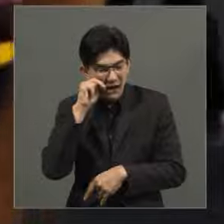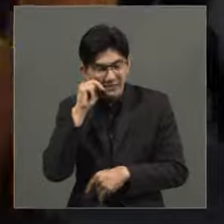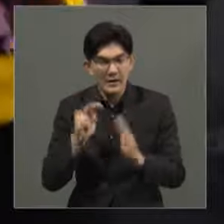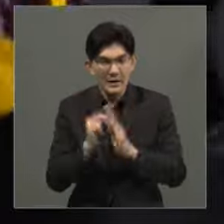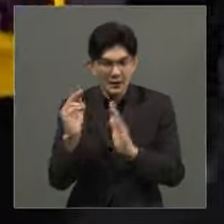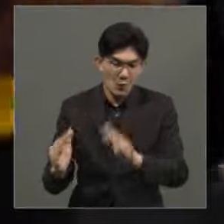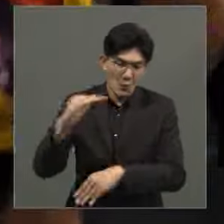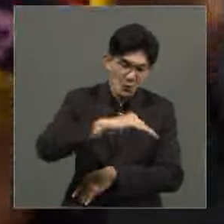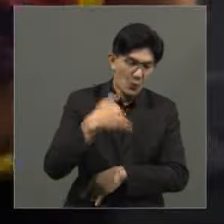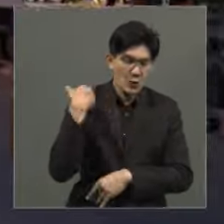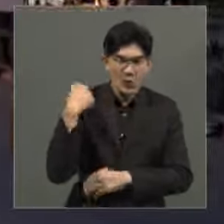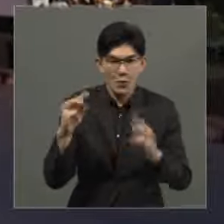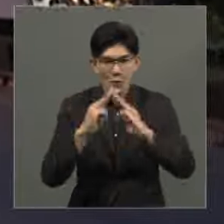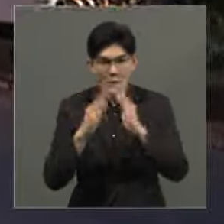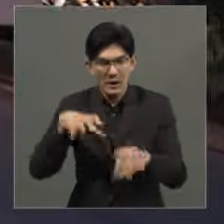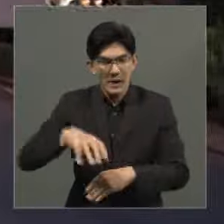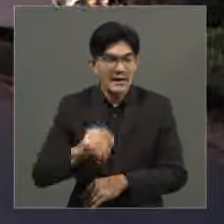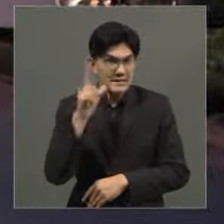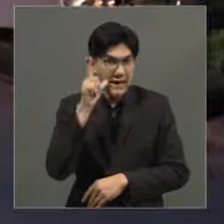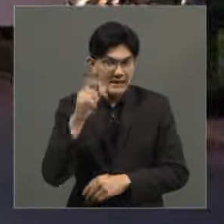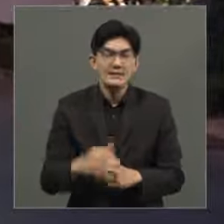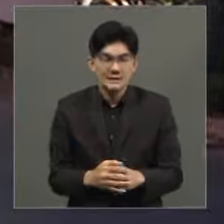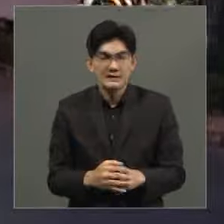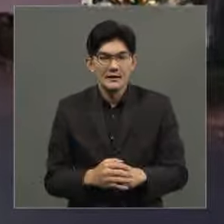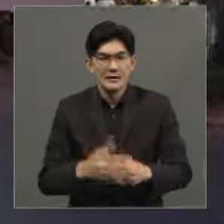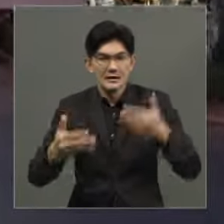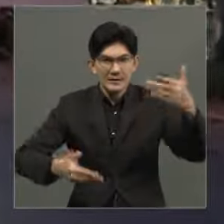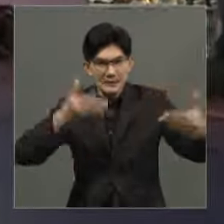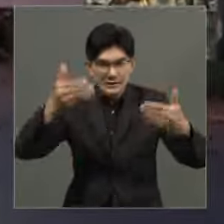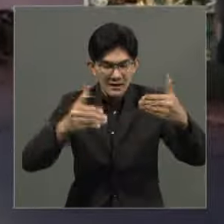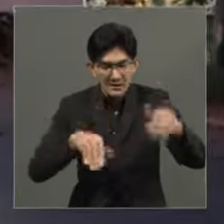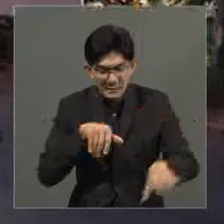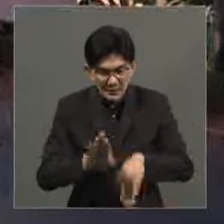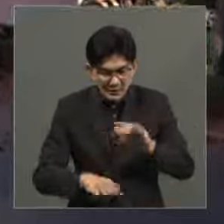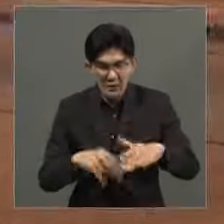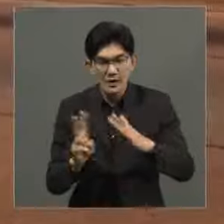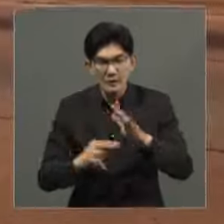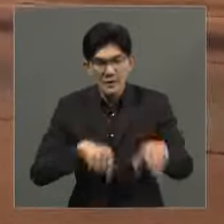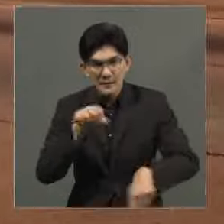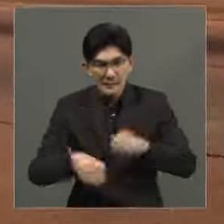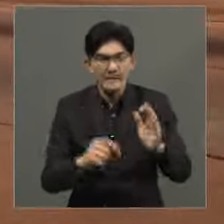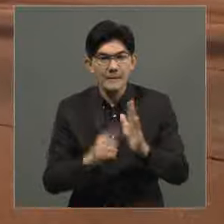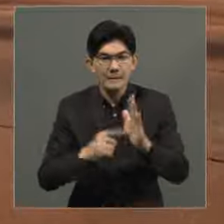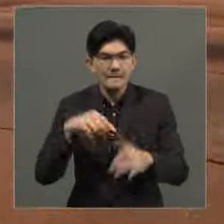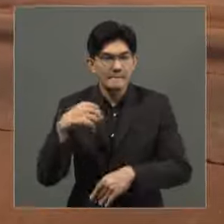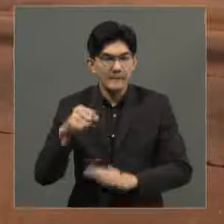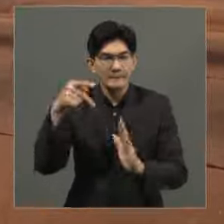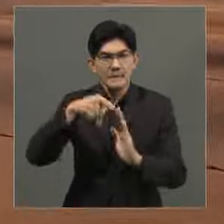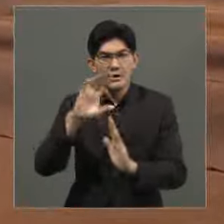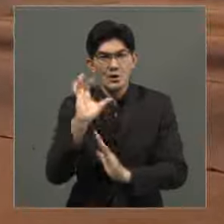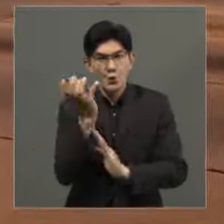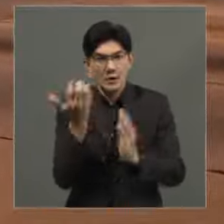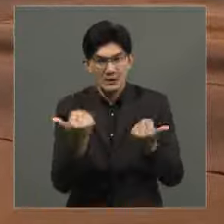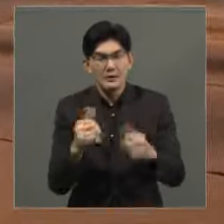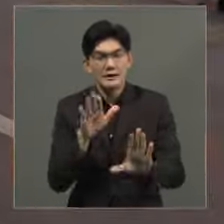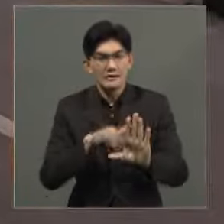ศรีรัตนมหาธาตุหรือที่เรียกกันว่าวัดใหญ่นะครับสสำหรับกิจกรรมเดินวิ่งปั่นป้องกันอัมพาตครั้งที่ 10ของจังหวัดพิษณุโลกนะครับมี